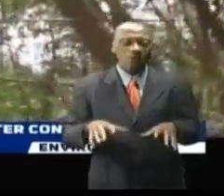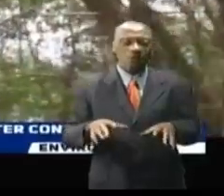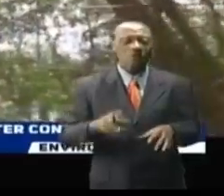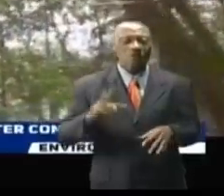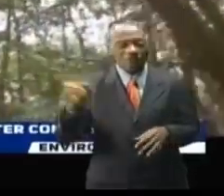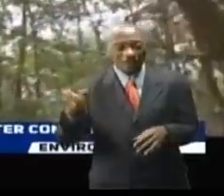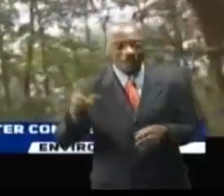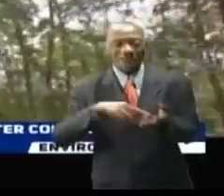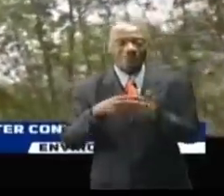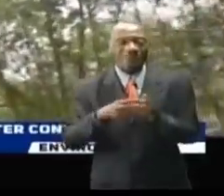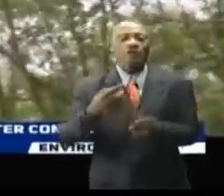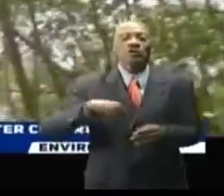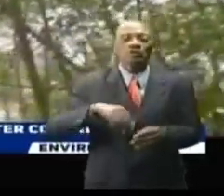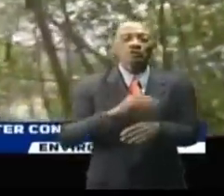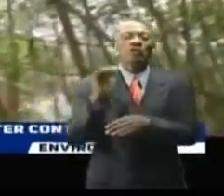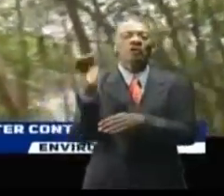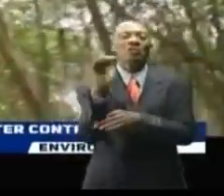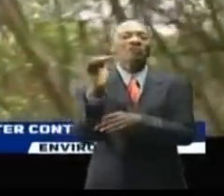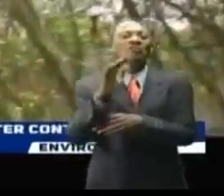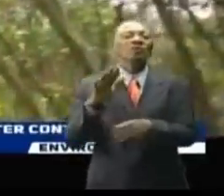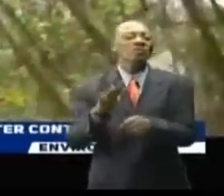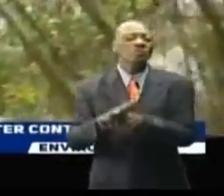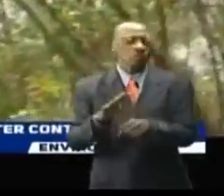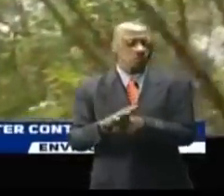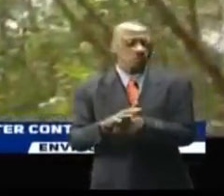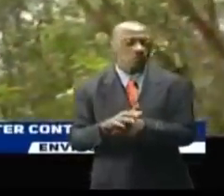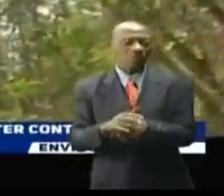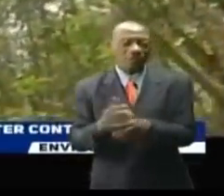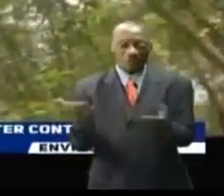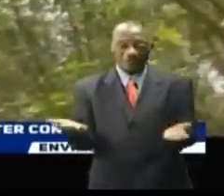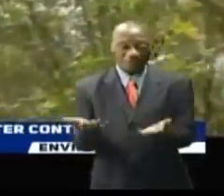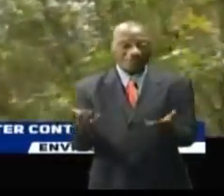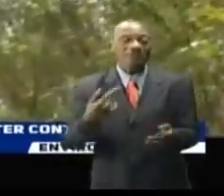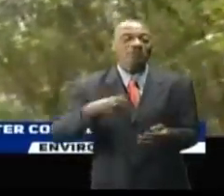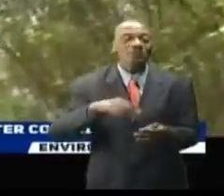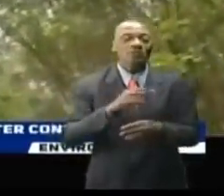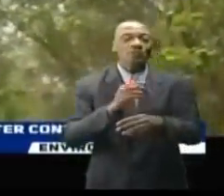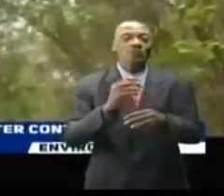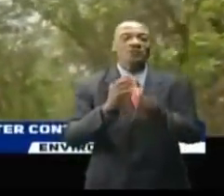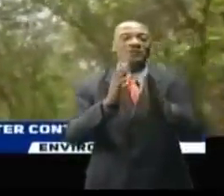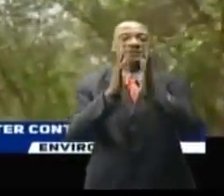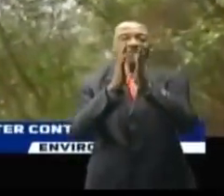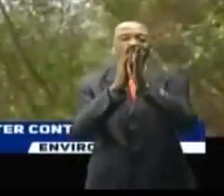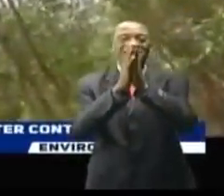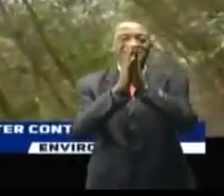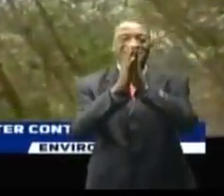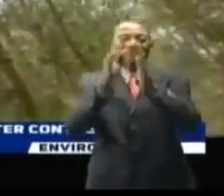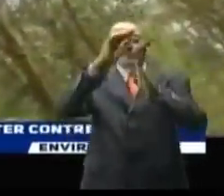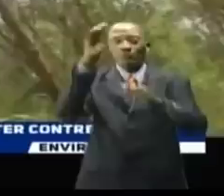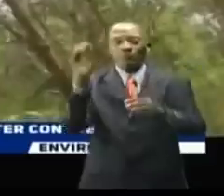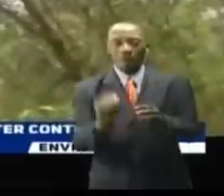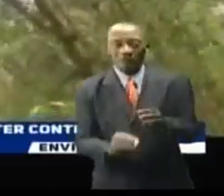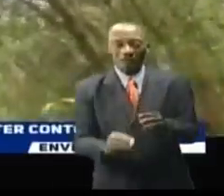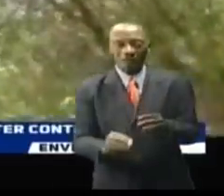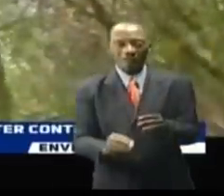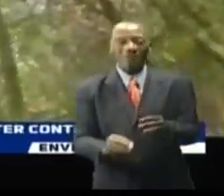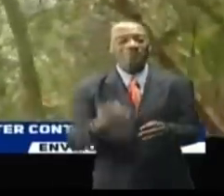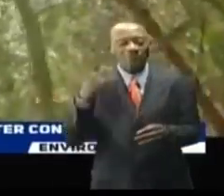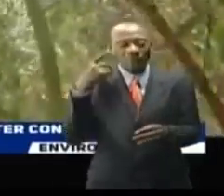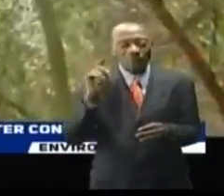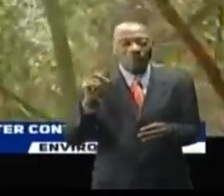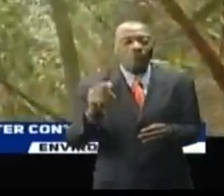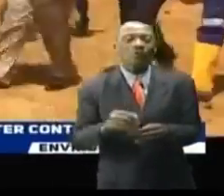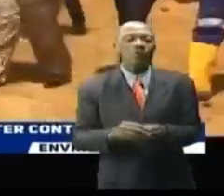Congo représente à elle seule 10% de la biodiversité mondiale. Elle se présente comme pays solution contre les effets du